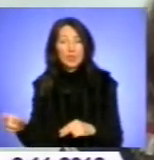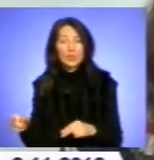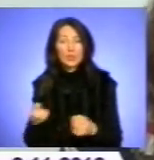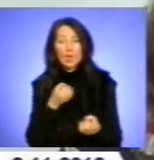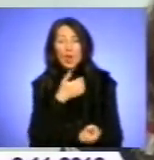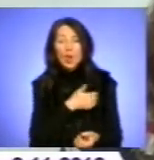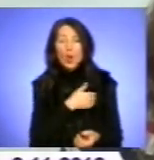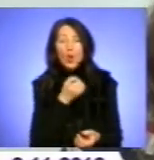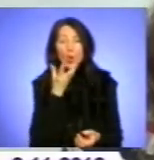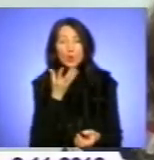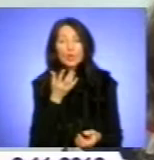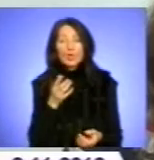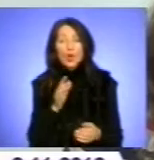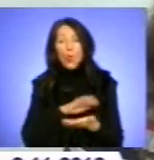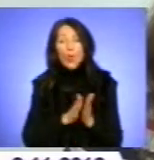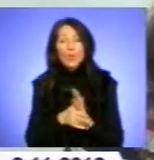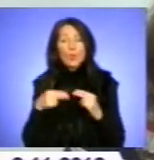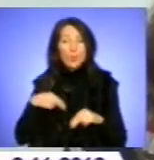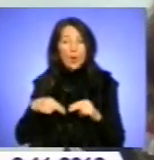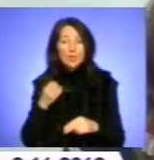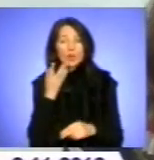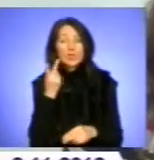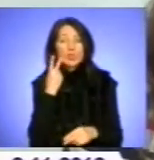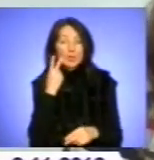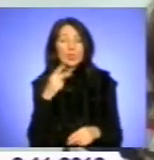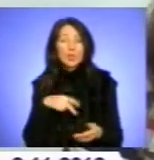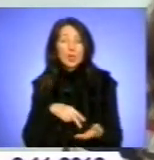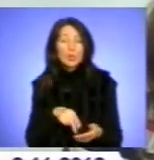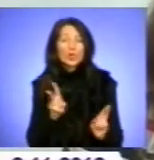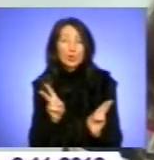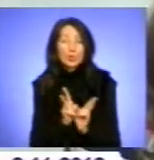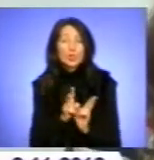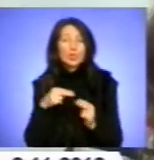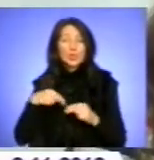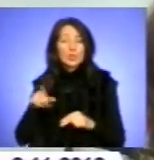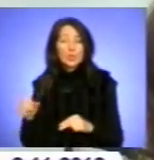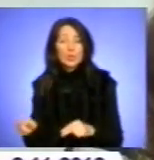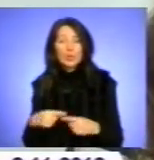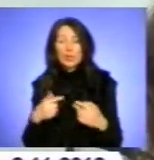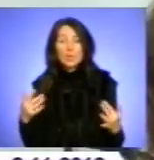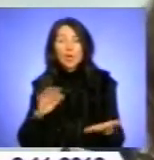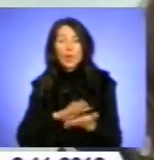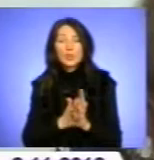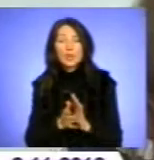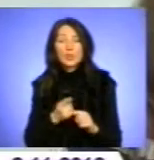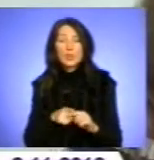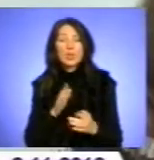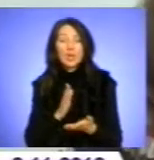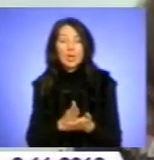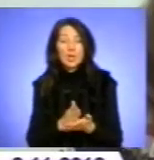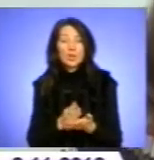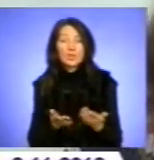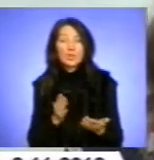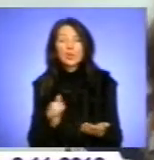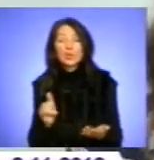хороші такі гнучкі умови праці, коли завжди йдуть на зустріч працівнику в різних обставинах, які складаються, якщо десь